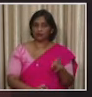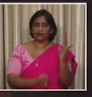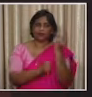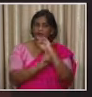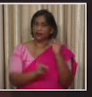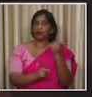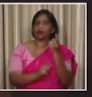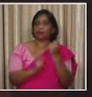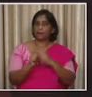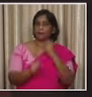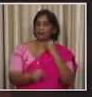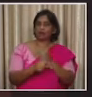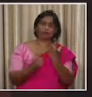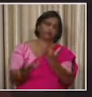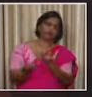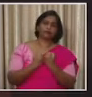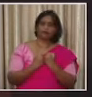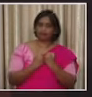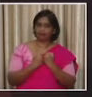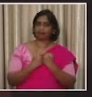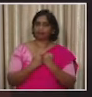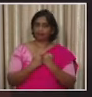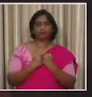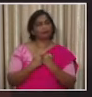එකවර මුදලට රජයට පවරාගෙන